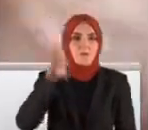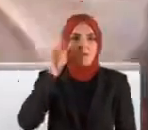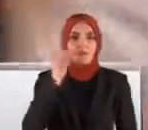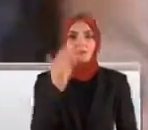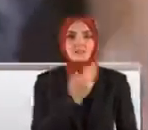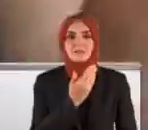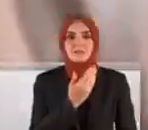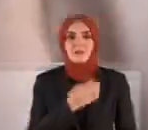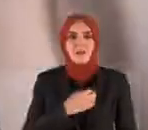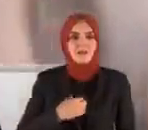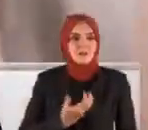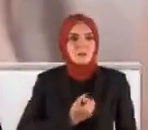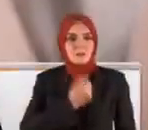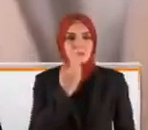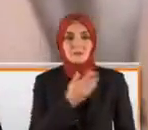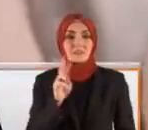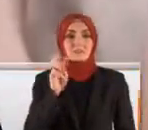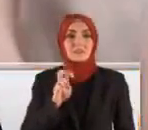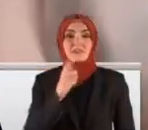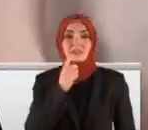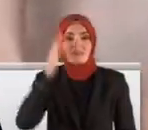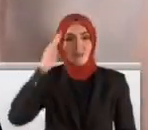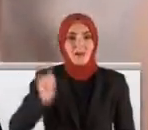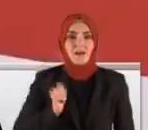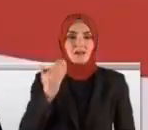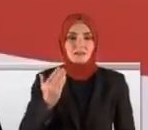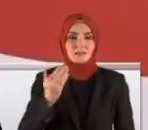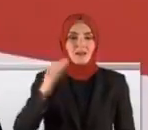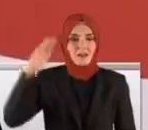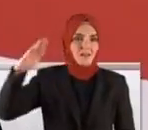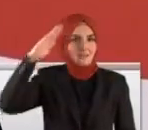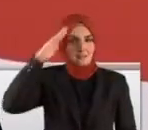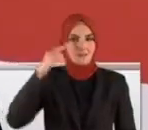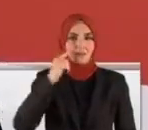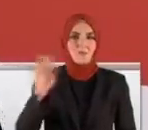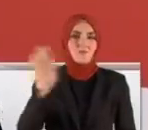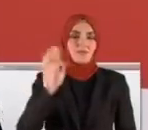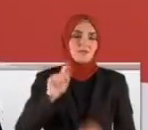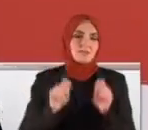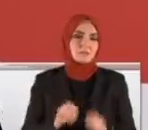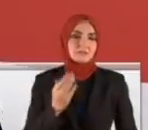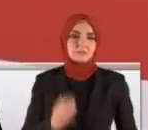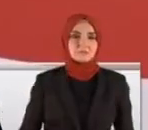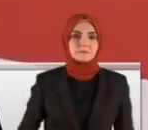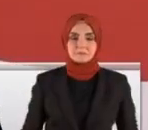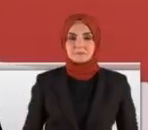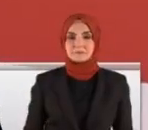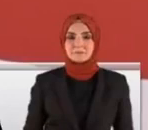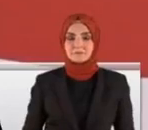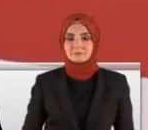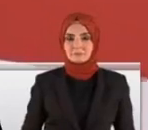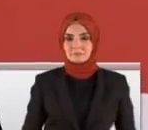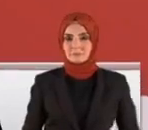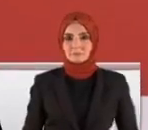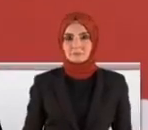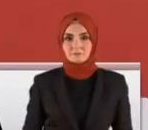anne 28 yaşındaki şehit Teğmen'i asker selamıyla uğurladı. Dik duruşuna dik duruş oğlum. Asker selamı olsun